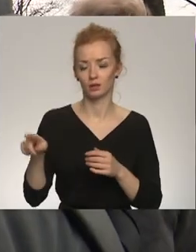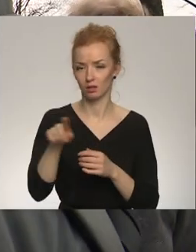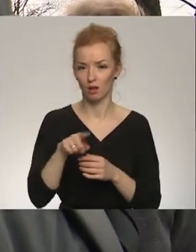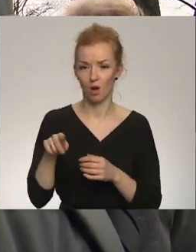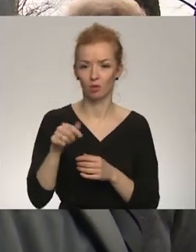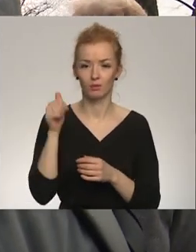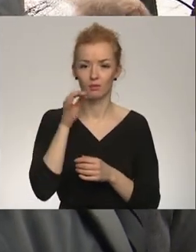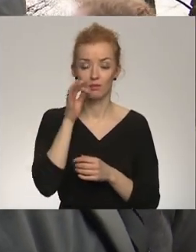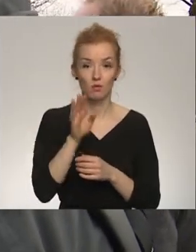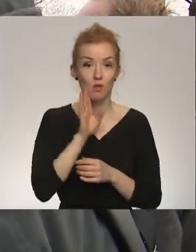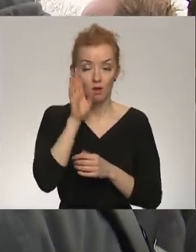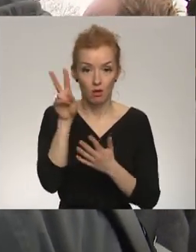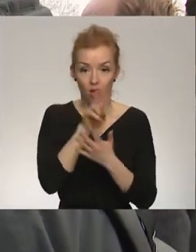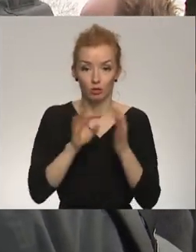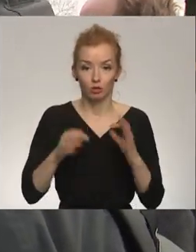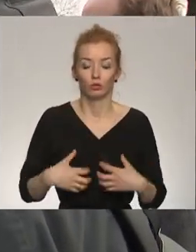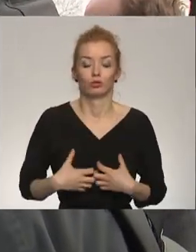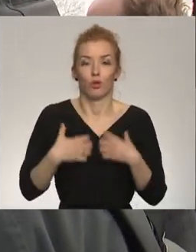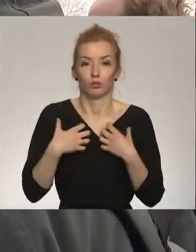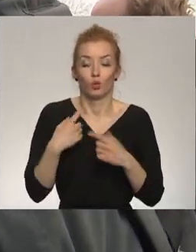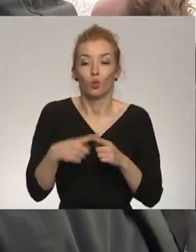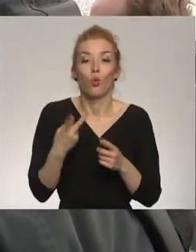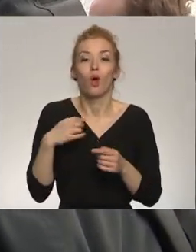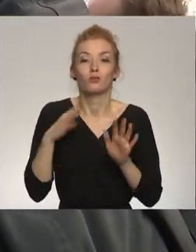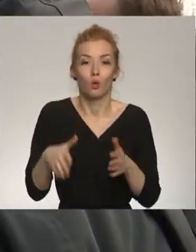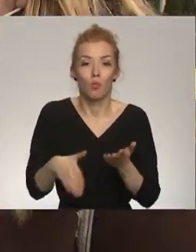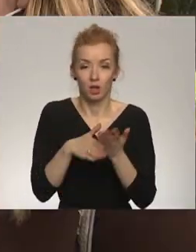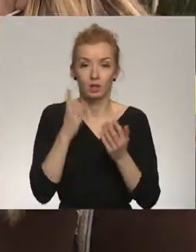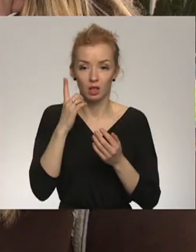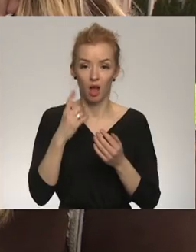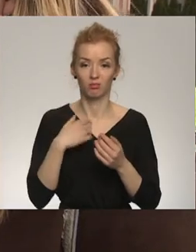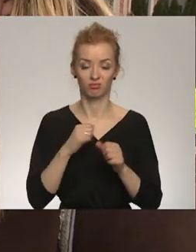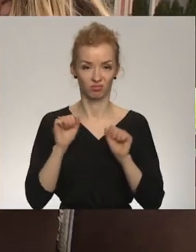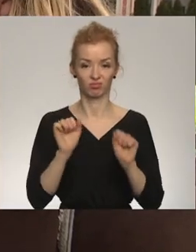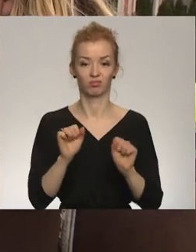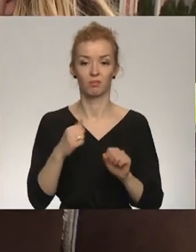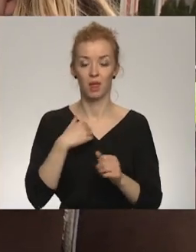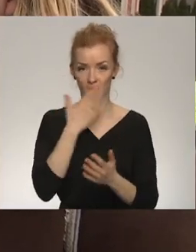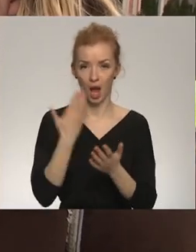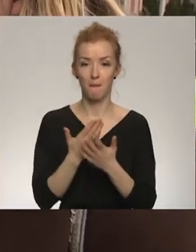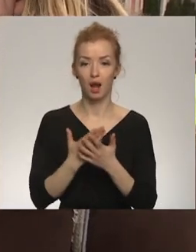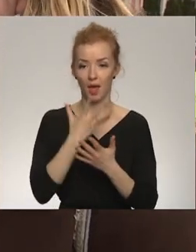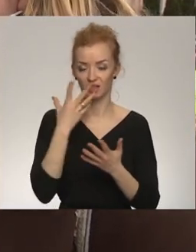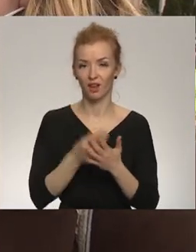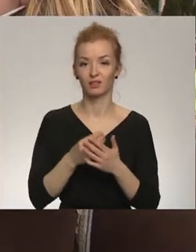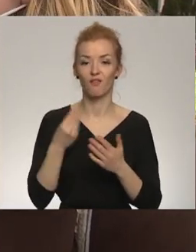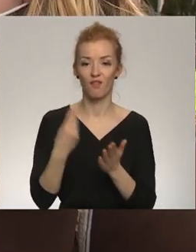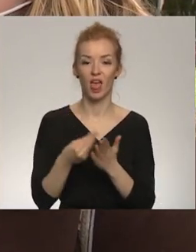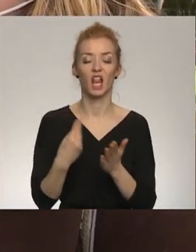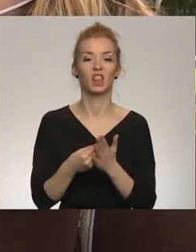šodien drausmīgs visu izlasot, un vienīgais, ko es varu izdarīt, ir paust savu attieksmi šobrīd. Es uzskatu, ka man jāparāda savas vērtības,